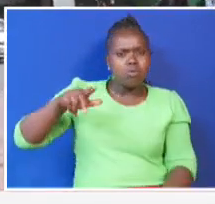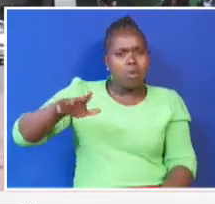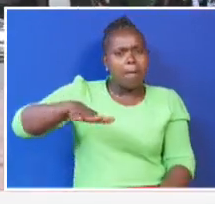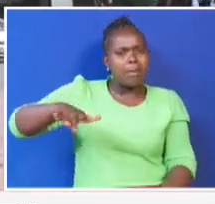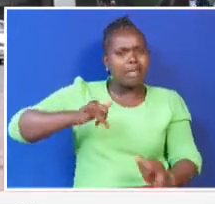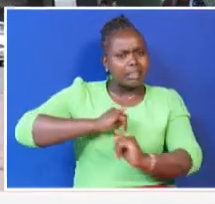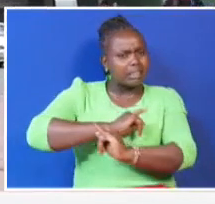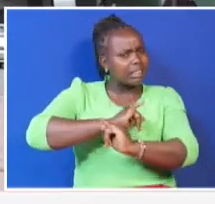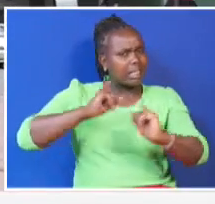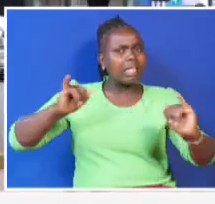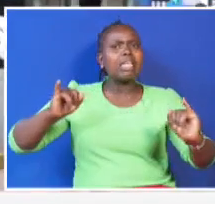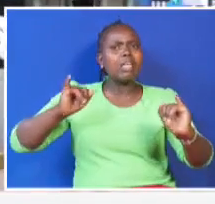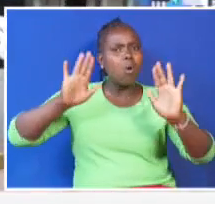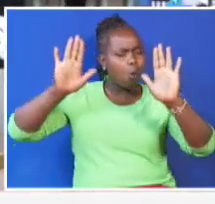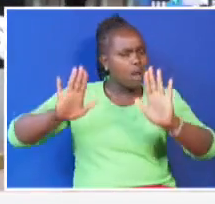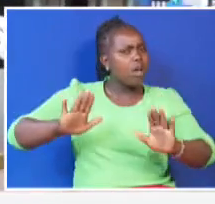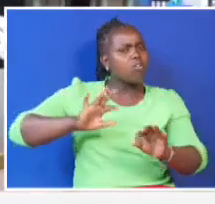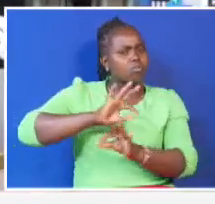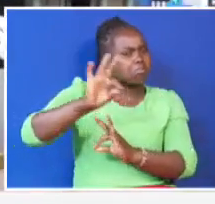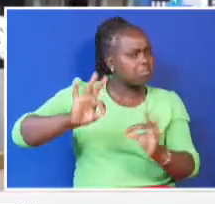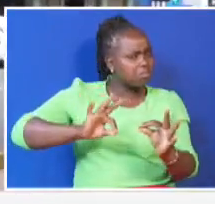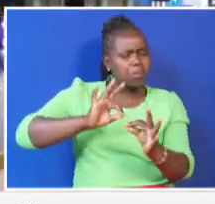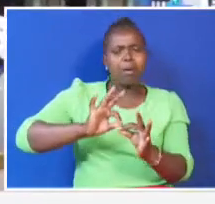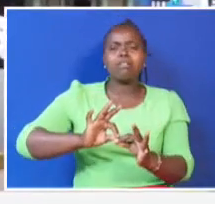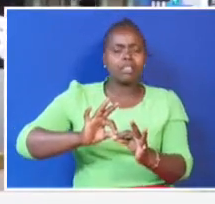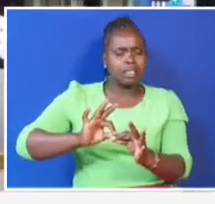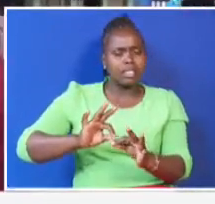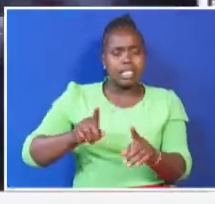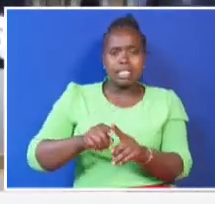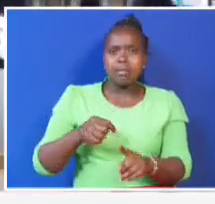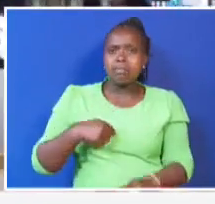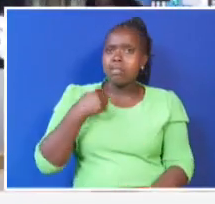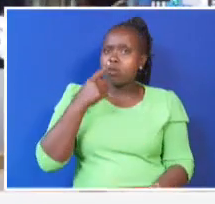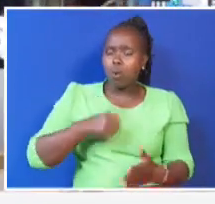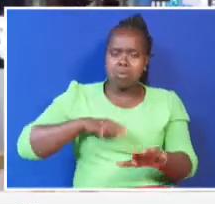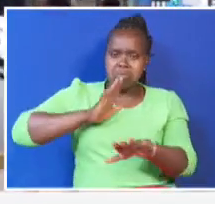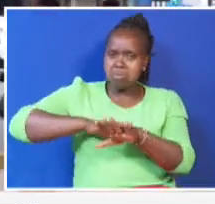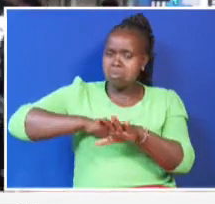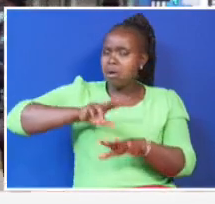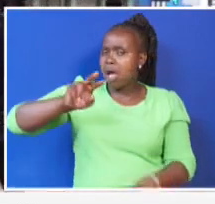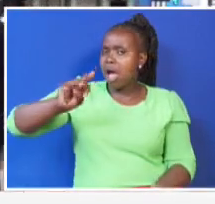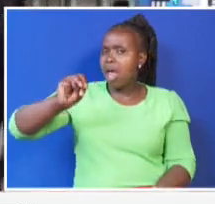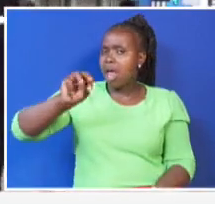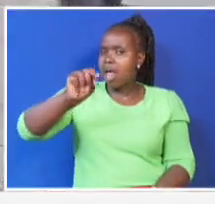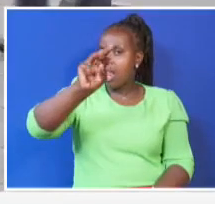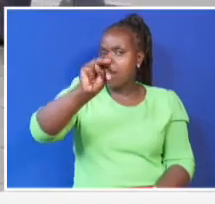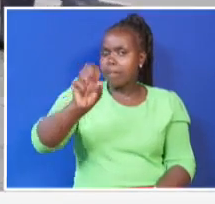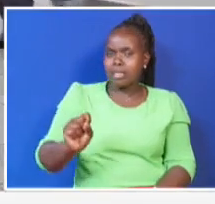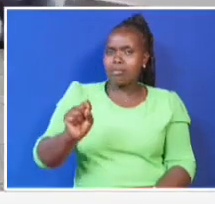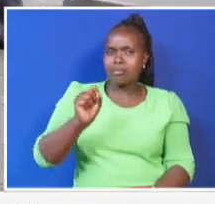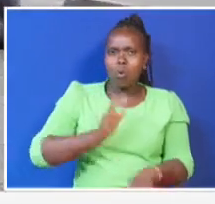clean, absolute, wonderful, perfect, and I could say kudos to NMS. This is a wonderful job.